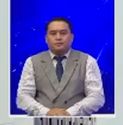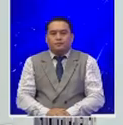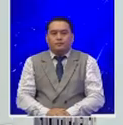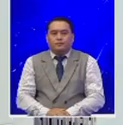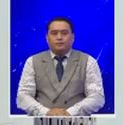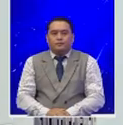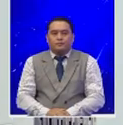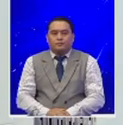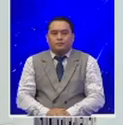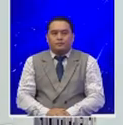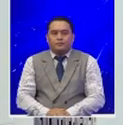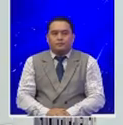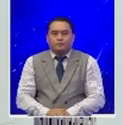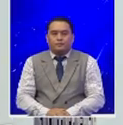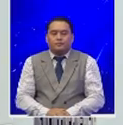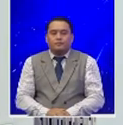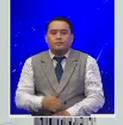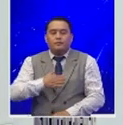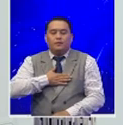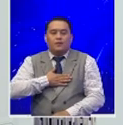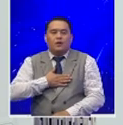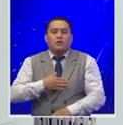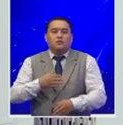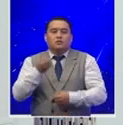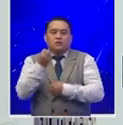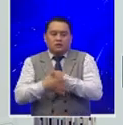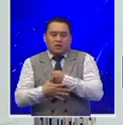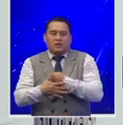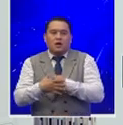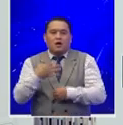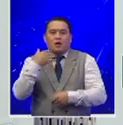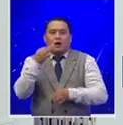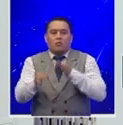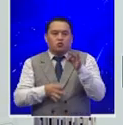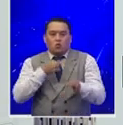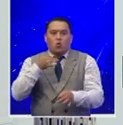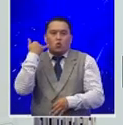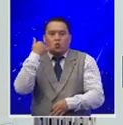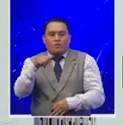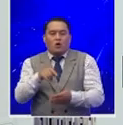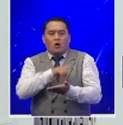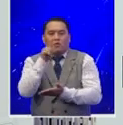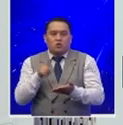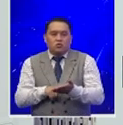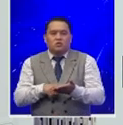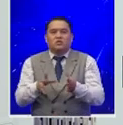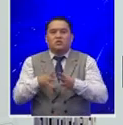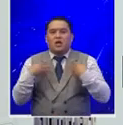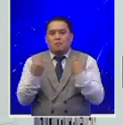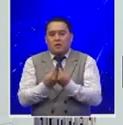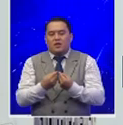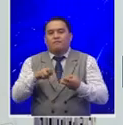Экстренная служба 111 работает круглосуточно и отвечает на вопросы по семейно-бытовым